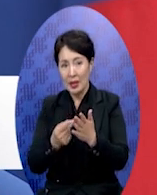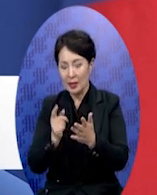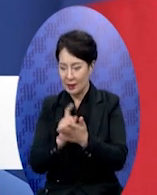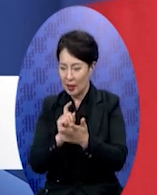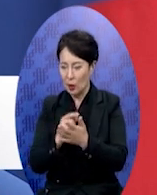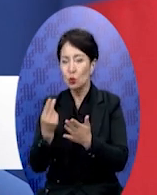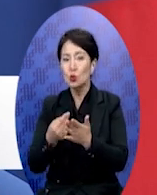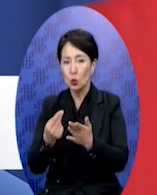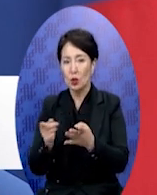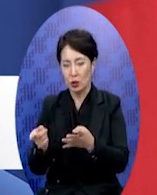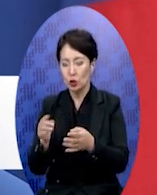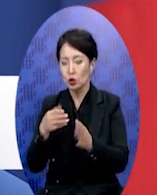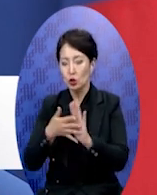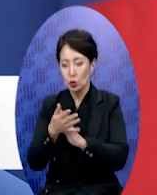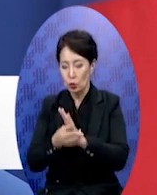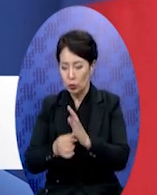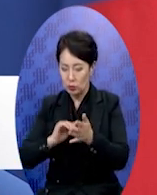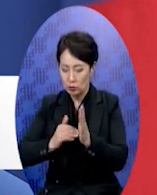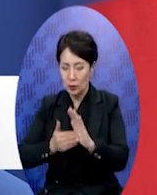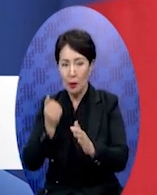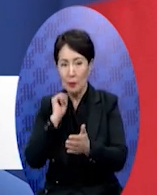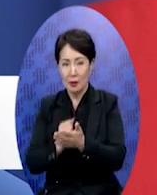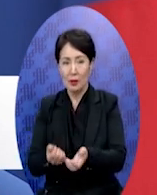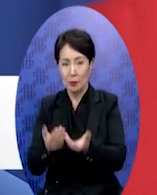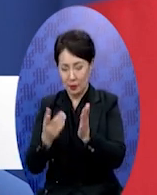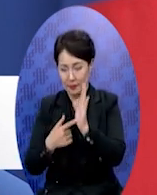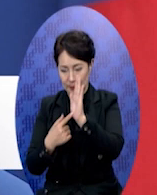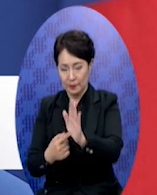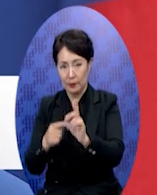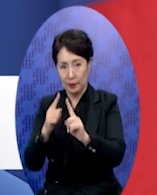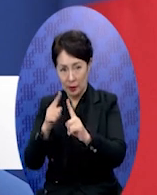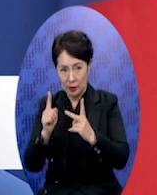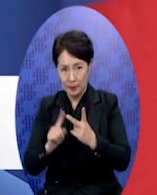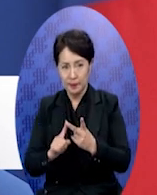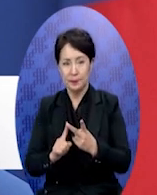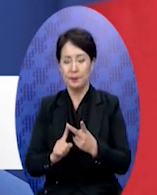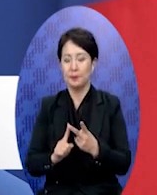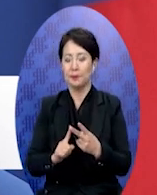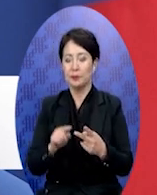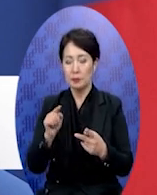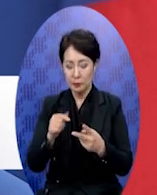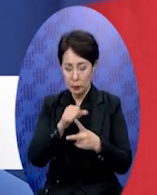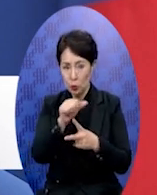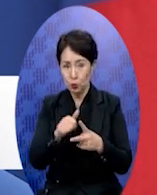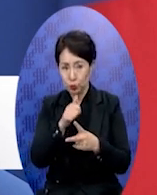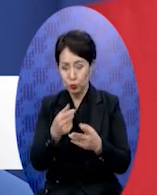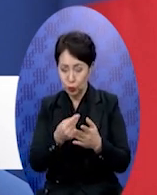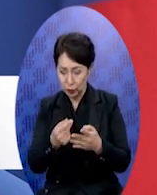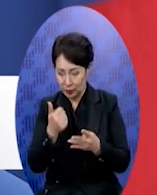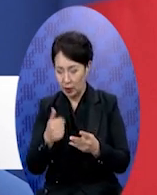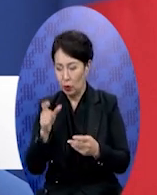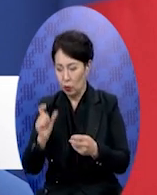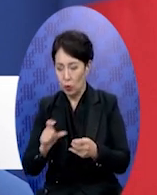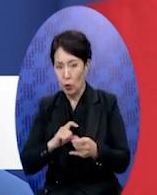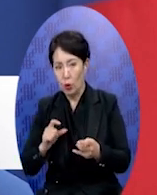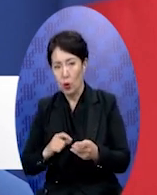зайлшгүй зураг төсвөр өнгөж баталгаа хийж гарч ирэх ёстой гэдэг ийм шаардлага тавьж байгаа. За тэгээ тэр тийм одоо амьны орон сууцыг тухайн иргэн одоо